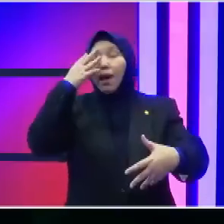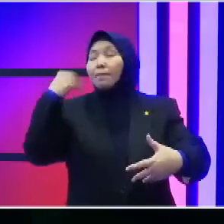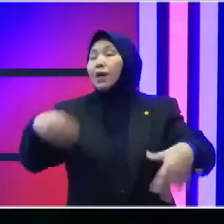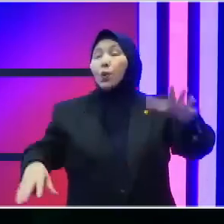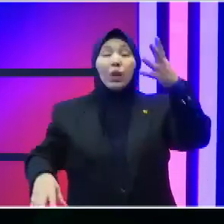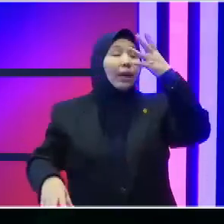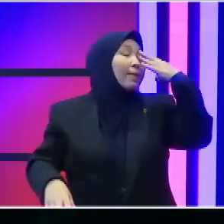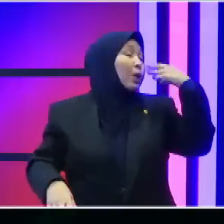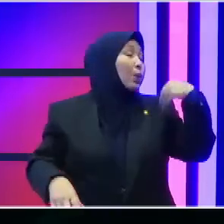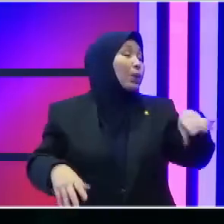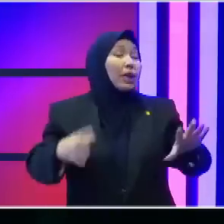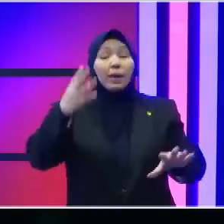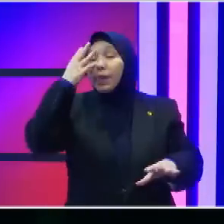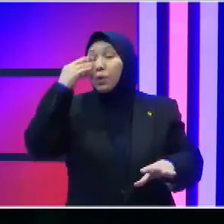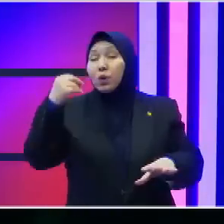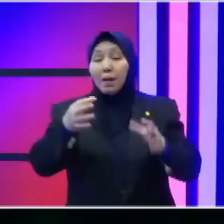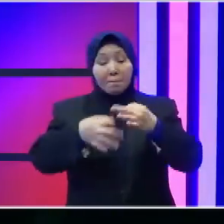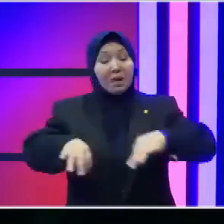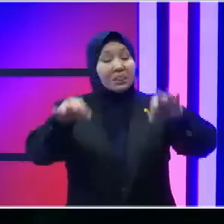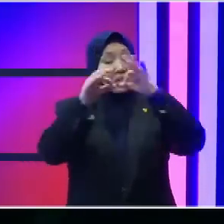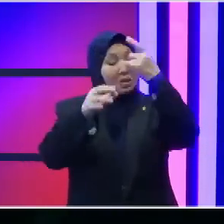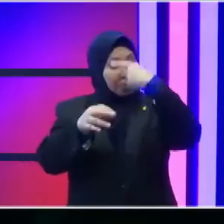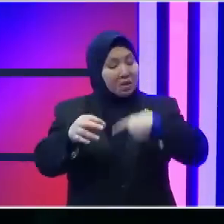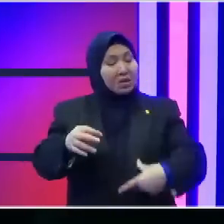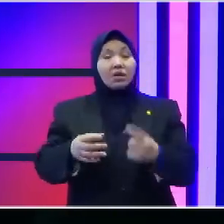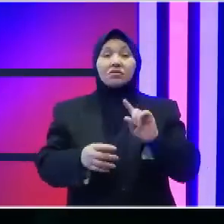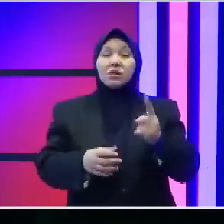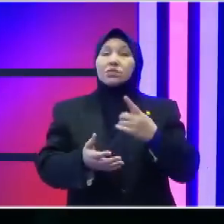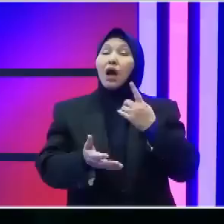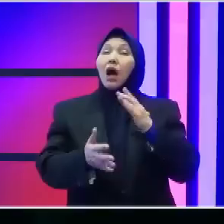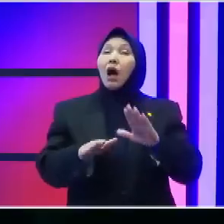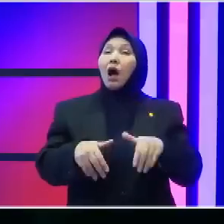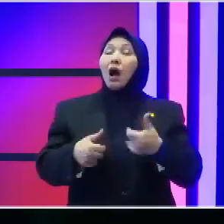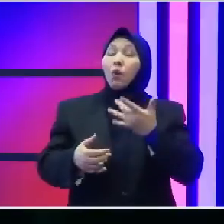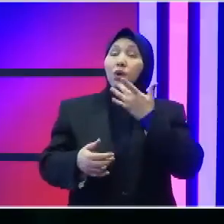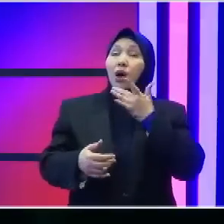kepada yang lain, masing-masing mementingkan diri sendiri, apakahlah nasibku,